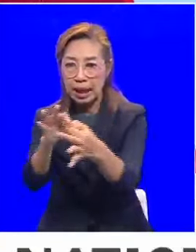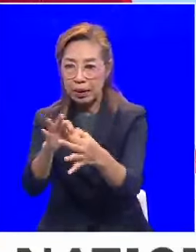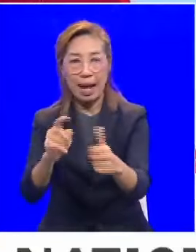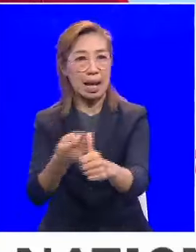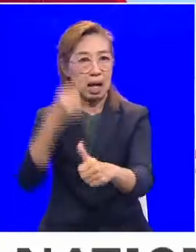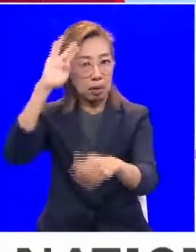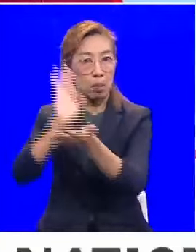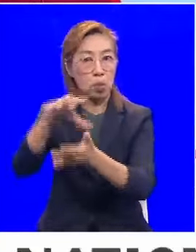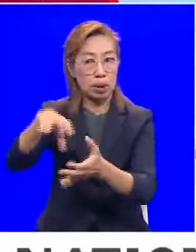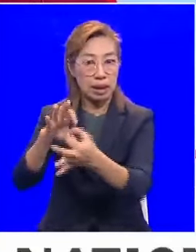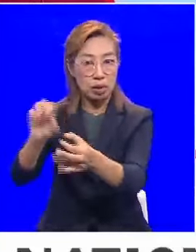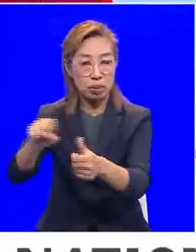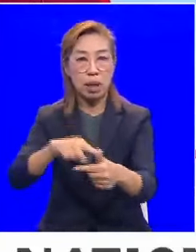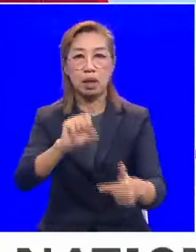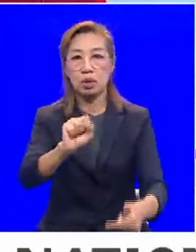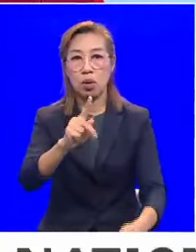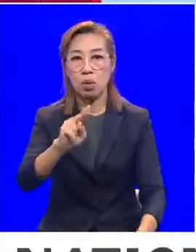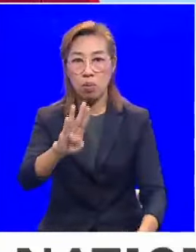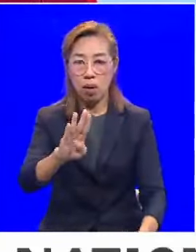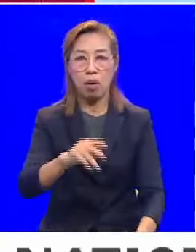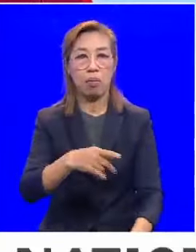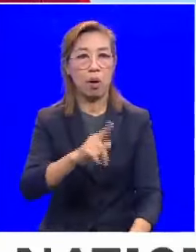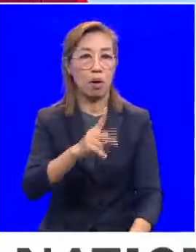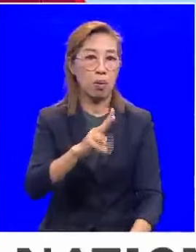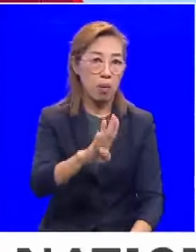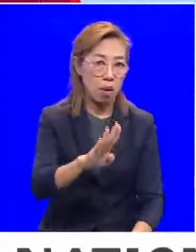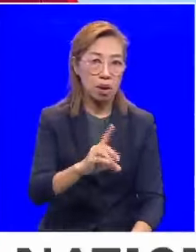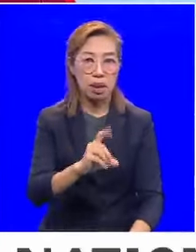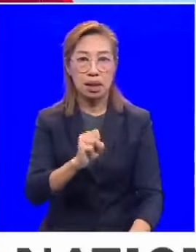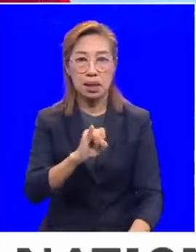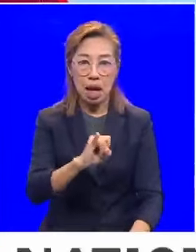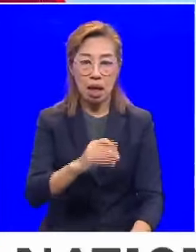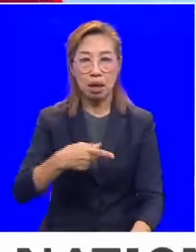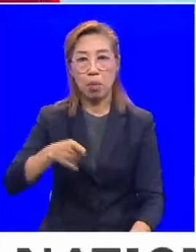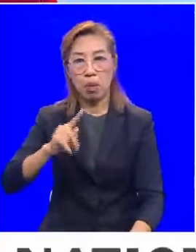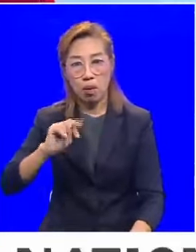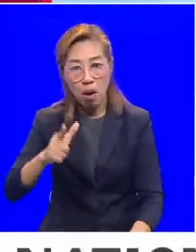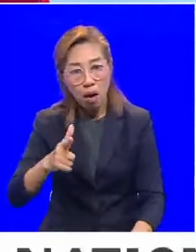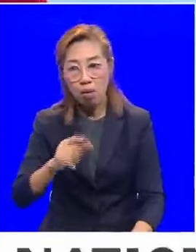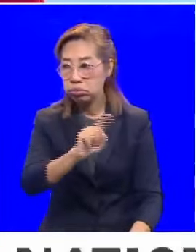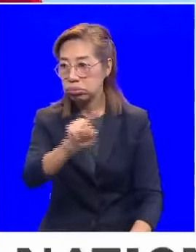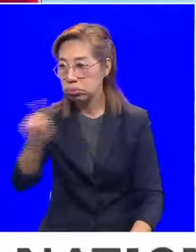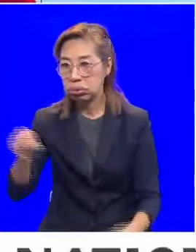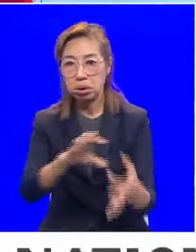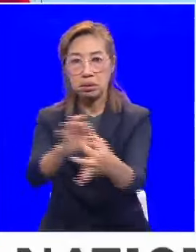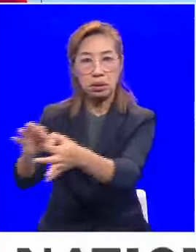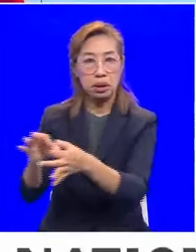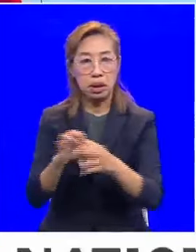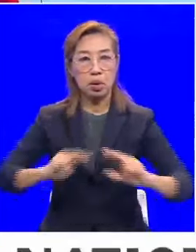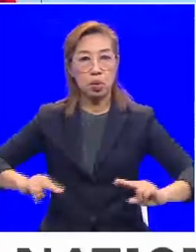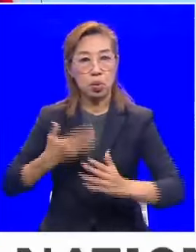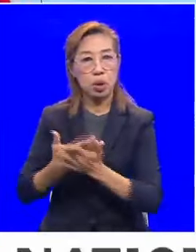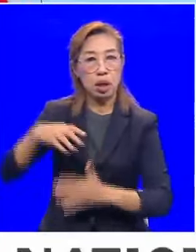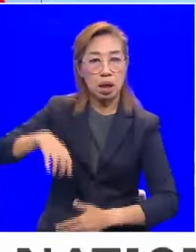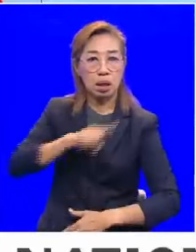หลักนะครับสคบปคบ DSIจะเข้าไปมยปปงจะว่าแบบไหนอย่างไรบ้างแล้วทางกระทรวงการคลังเองก็ดูเรื่องของแช้